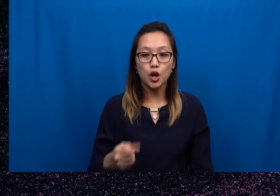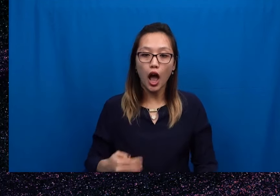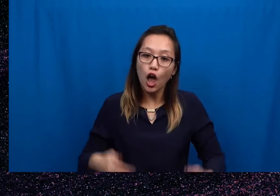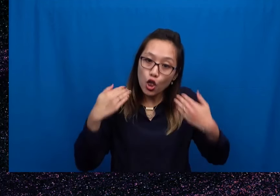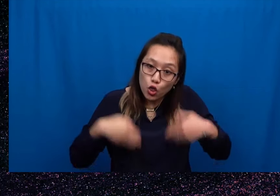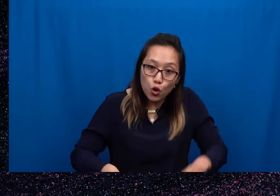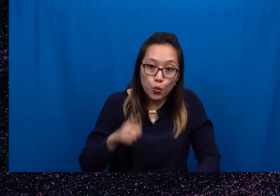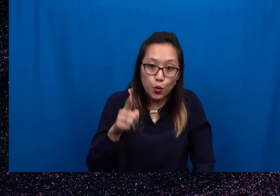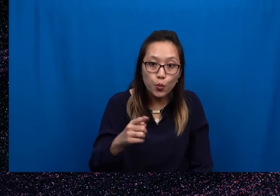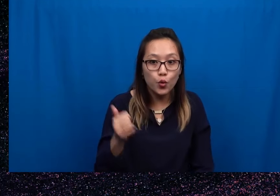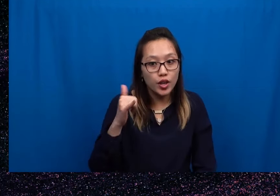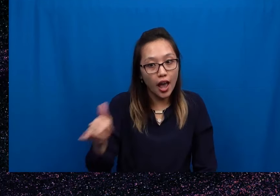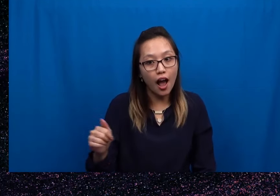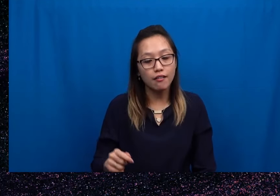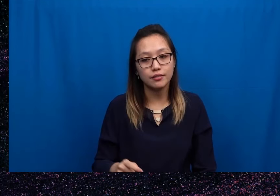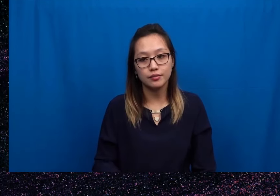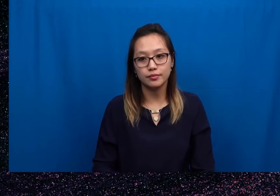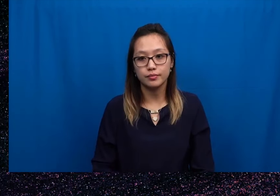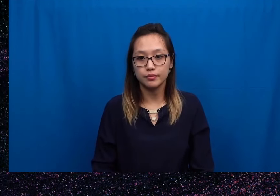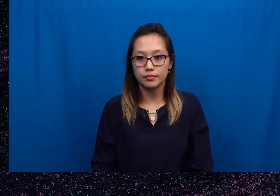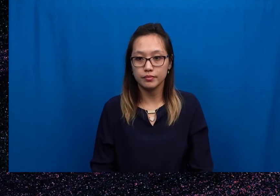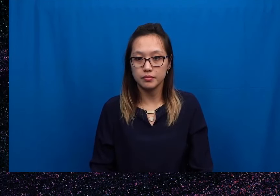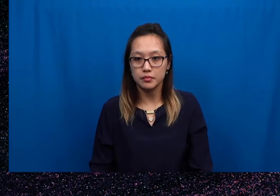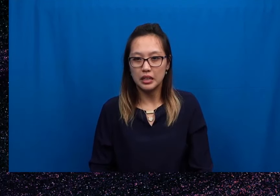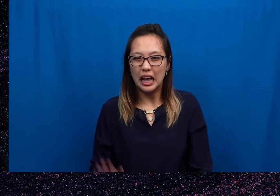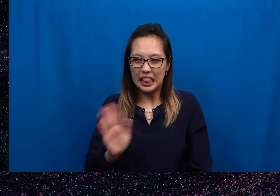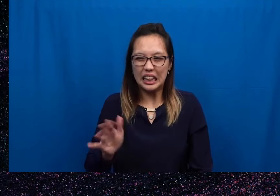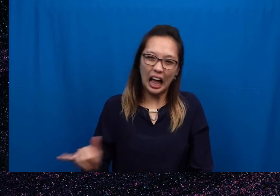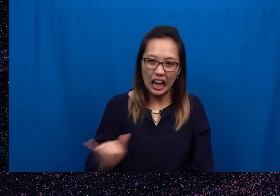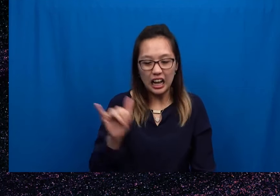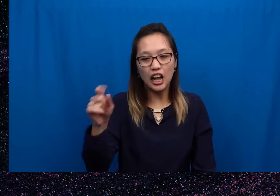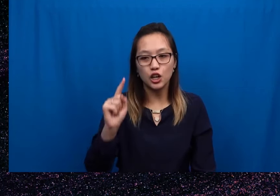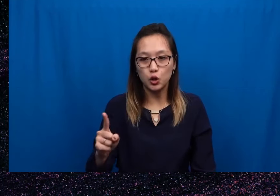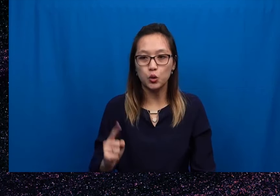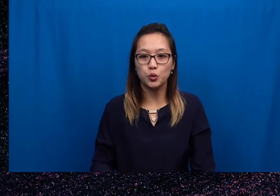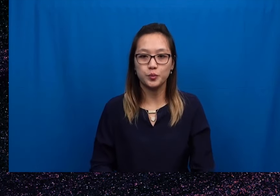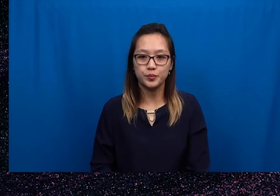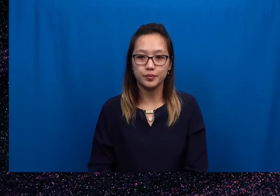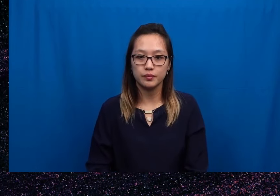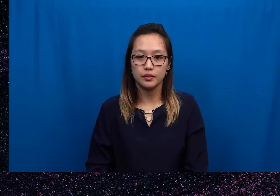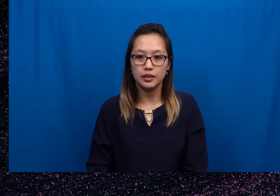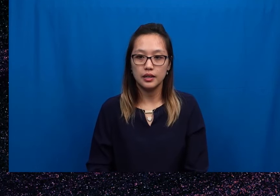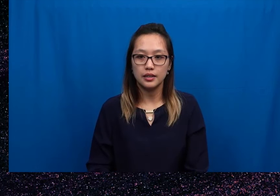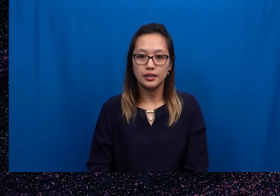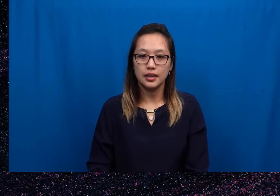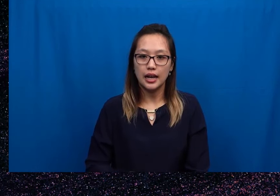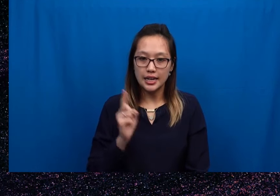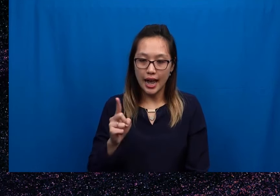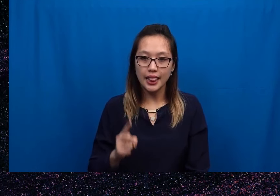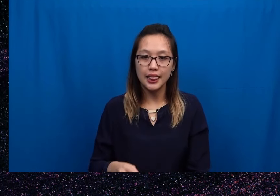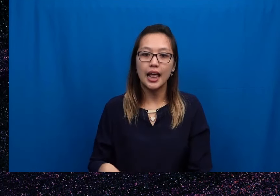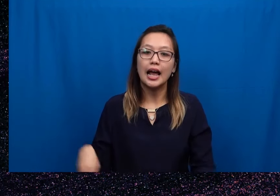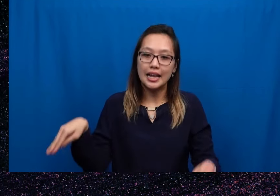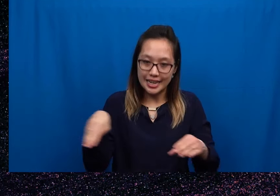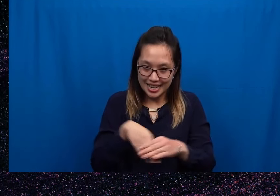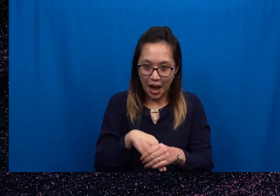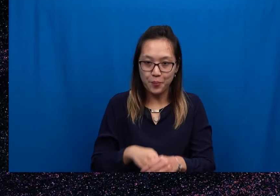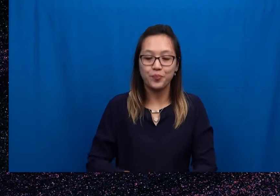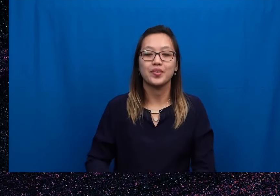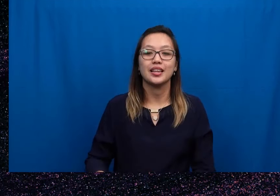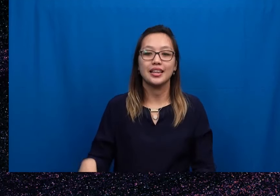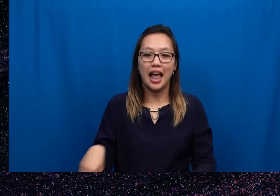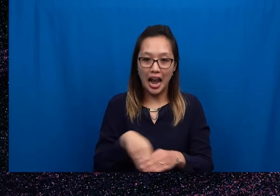hidup bagi Allah, dan akan memindahkan engkau dari kegelapan kepada terangnya yang ajaib.